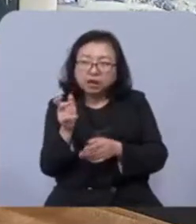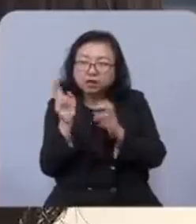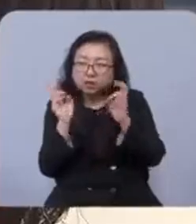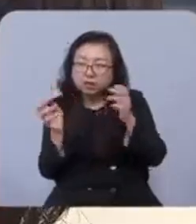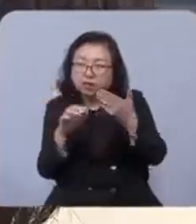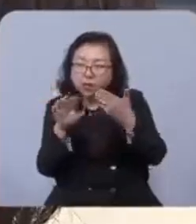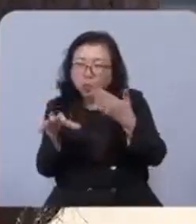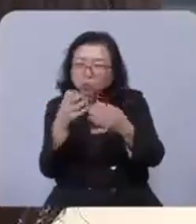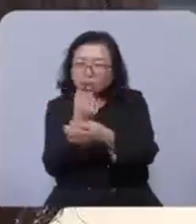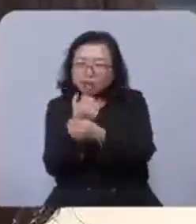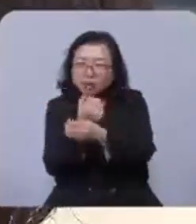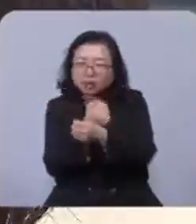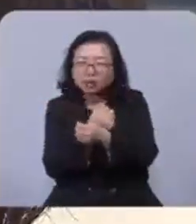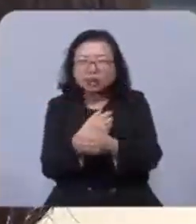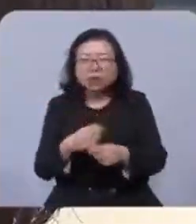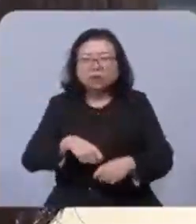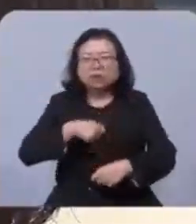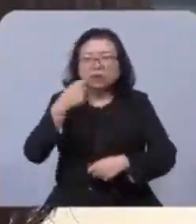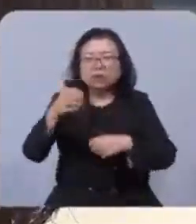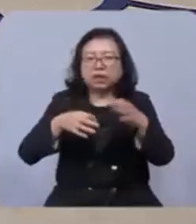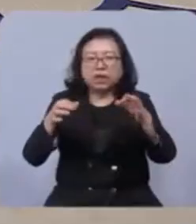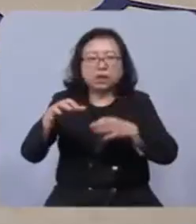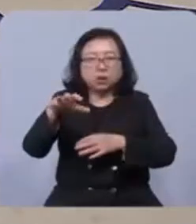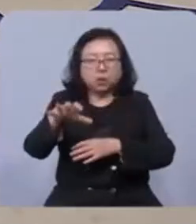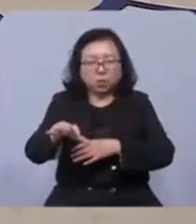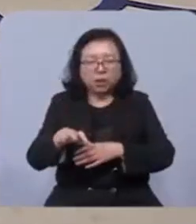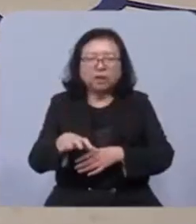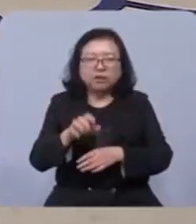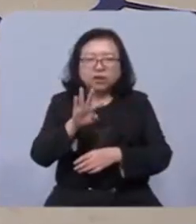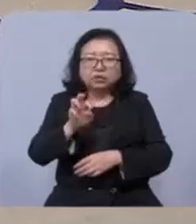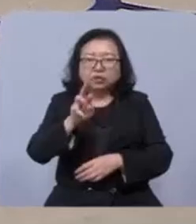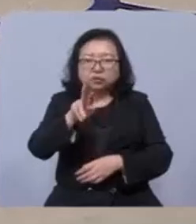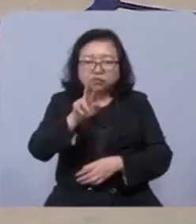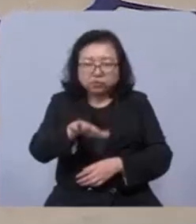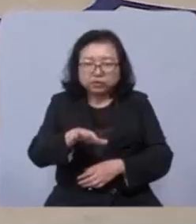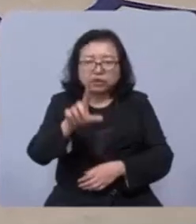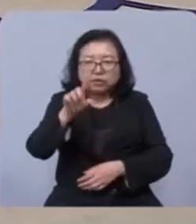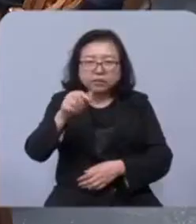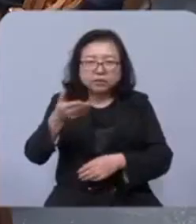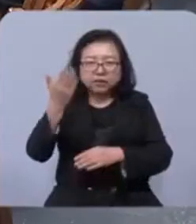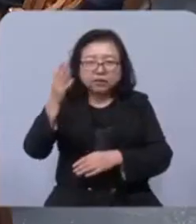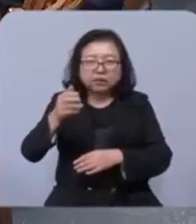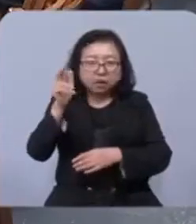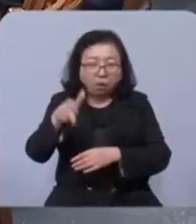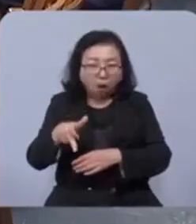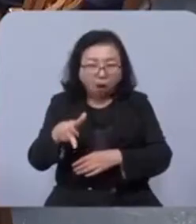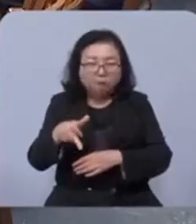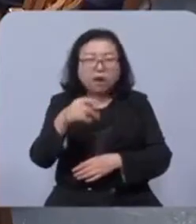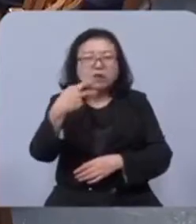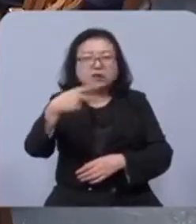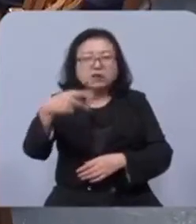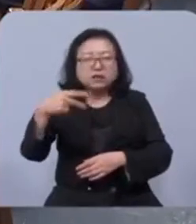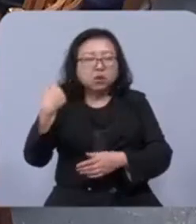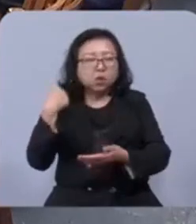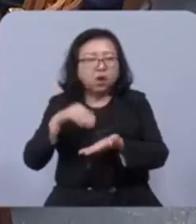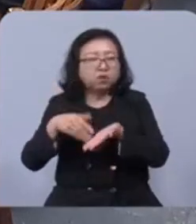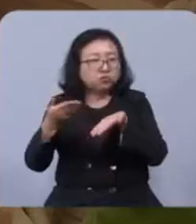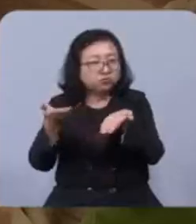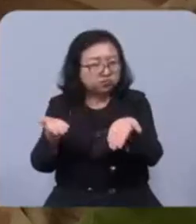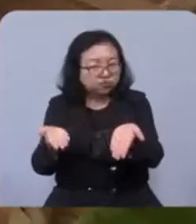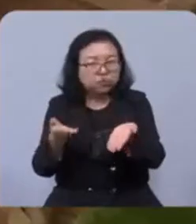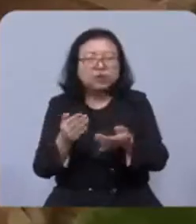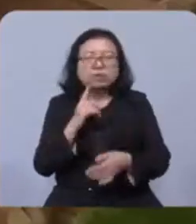제휴해 착한 가격 업수 32 곳에서 만 원 이상 결제하면 2,000원을 환급하거나 청구 금액에서 할인해 준다고